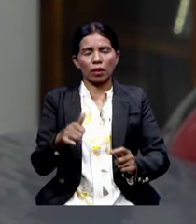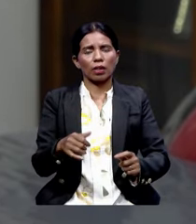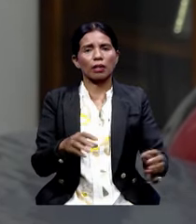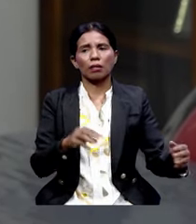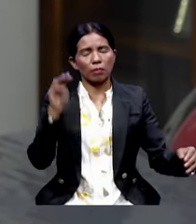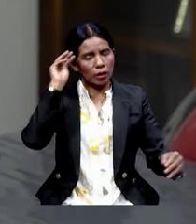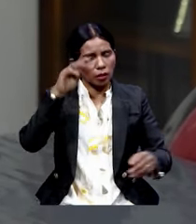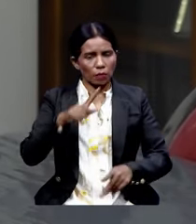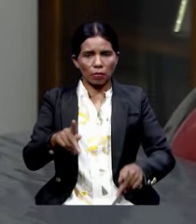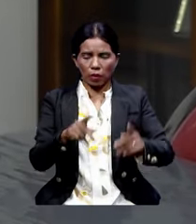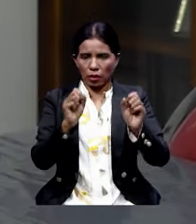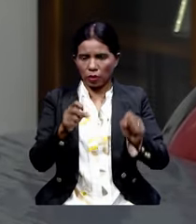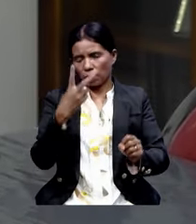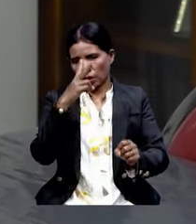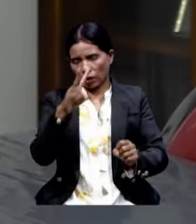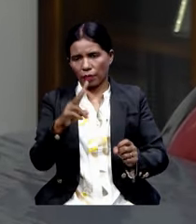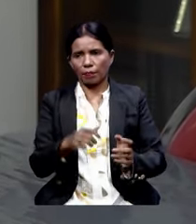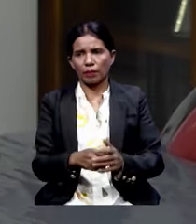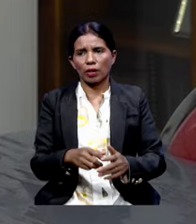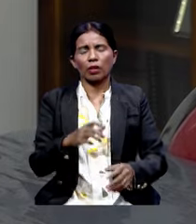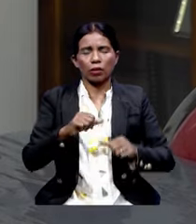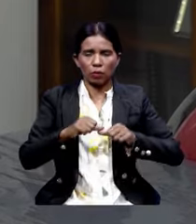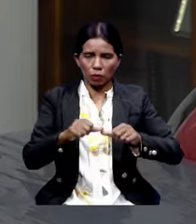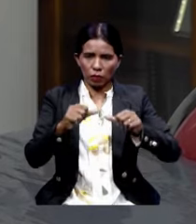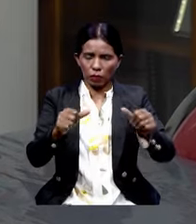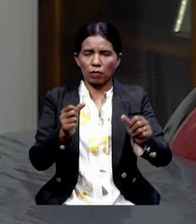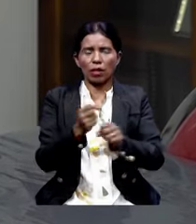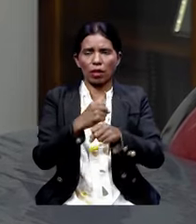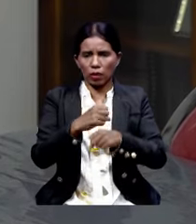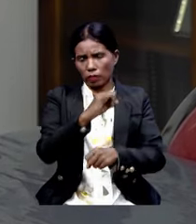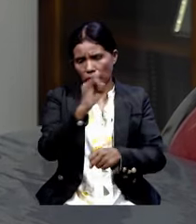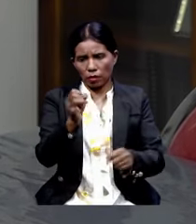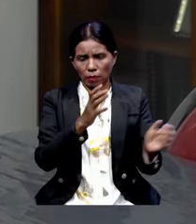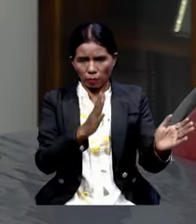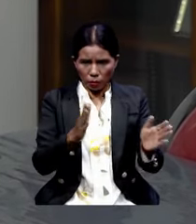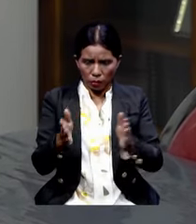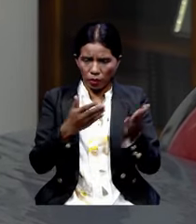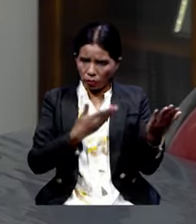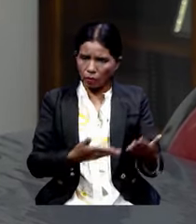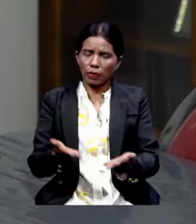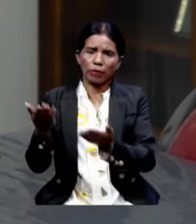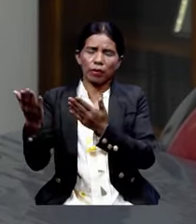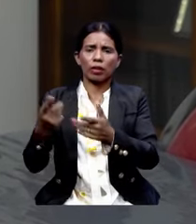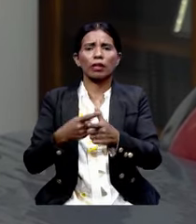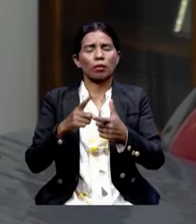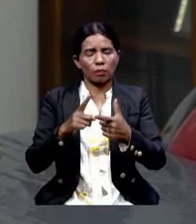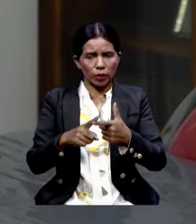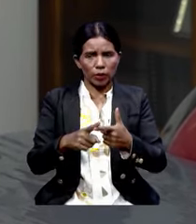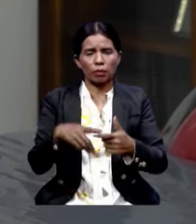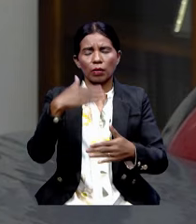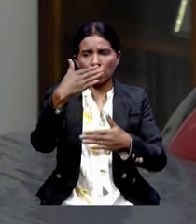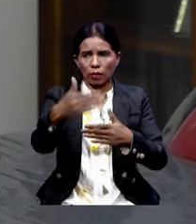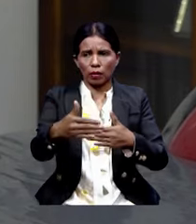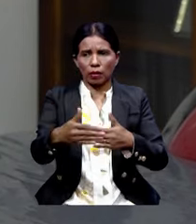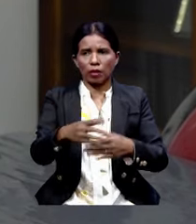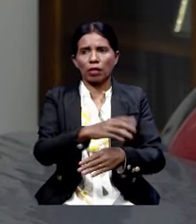ke ida ne prense du elementu crimine atu continua investiga i bele proceso ne ba oin. Depois ba oin ma fuin produsan